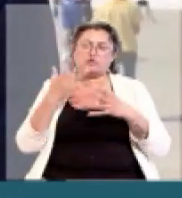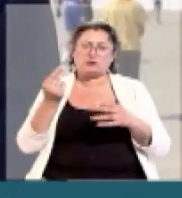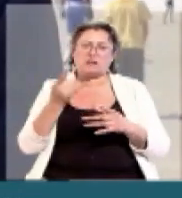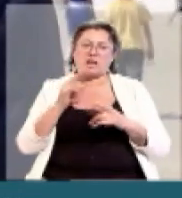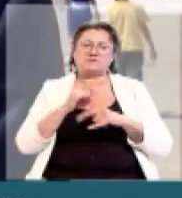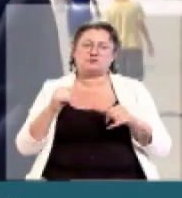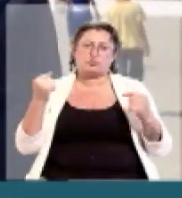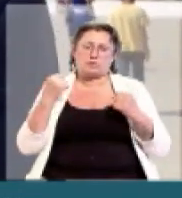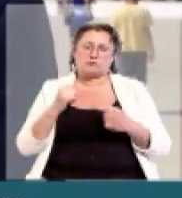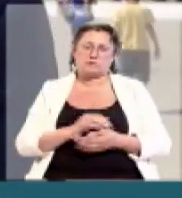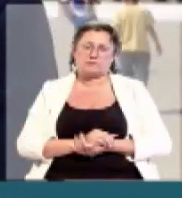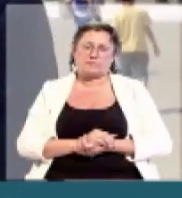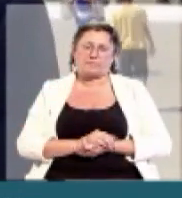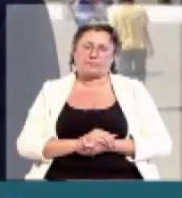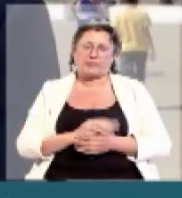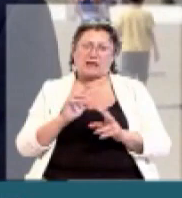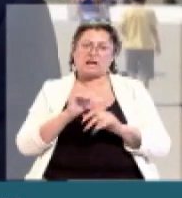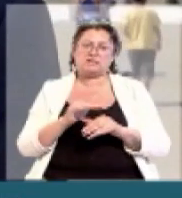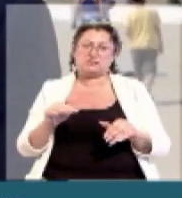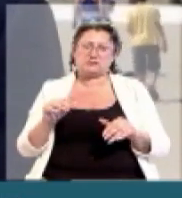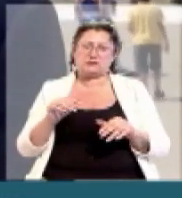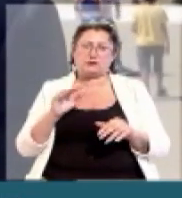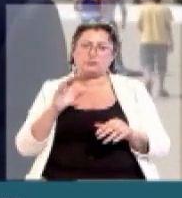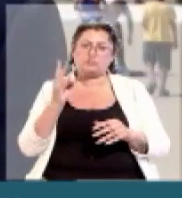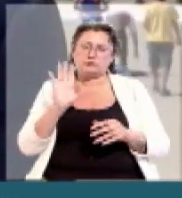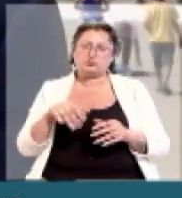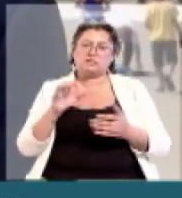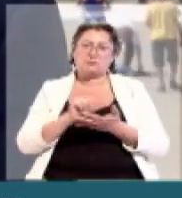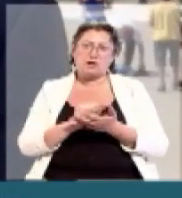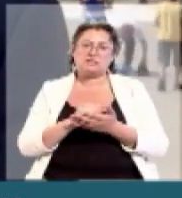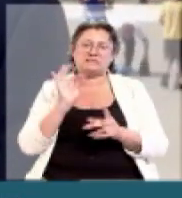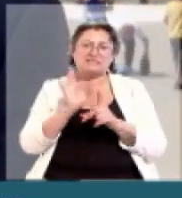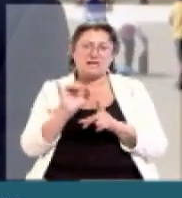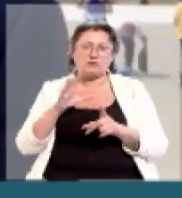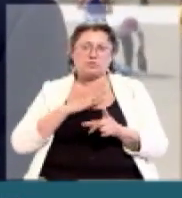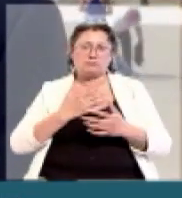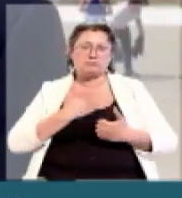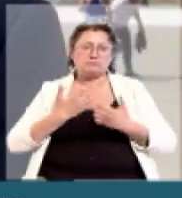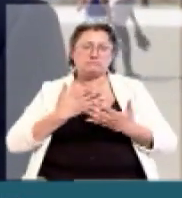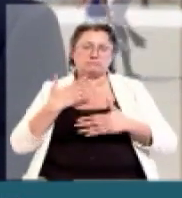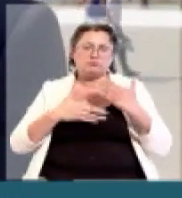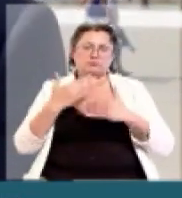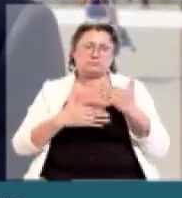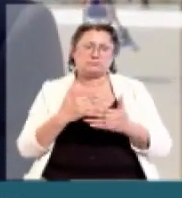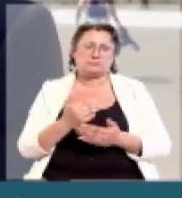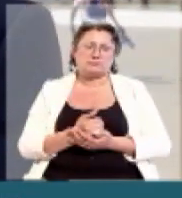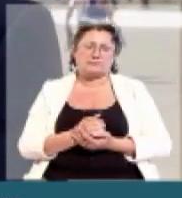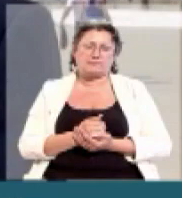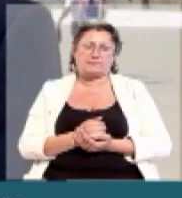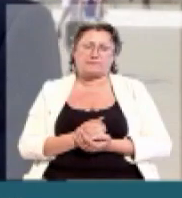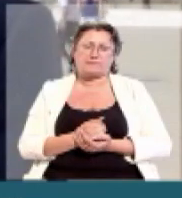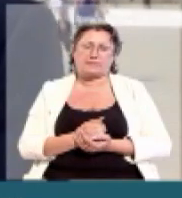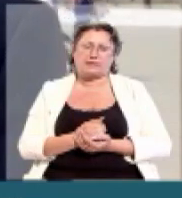спорта. А детей только немного, чтобы они занимались целеустремленно, все в их руках. Думаю,